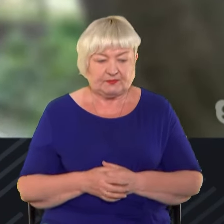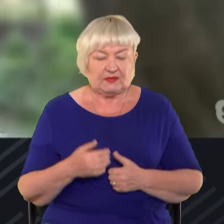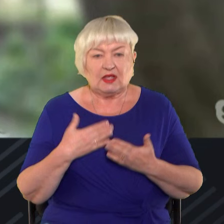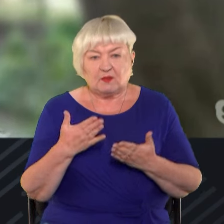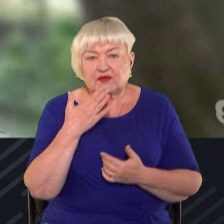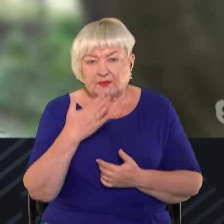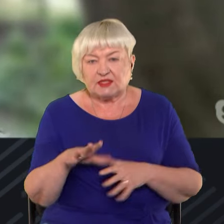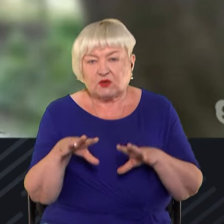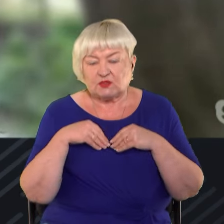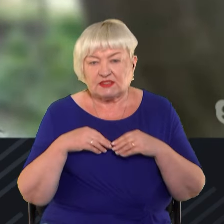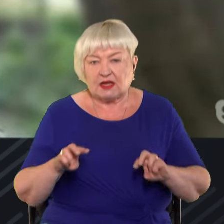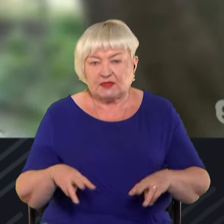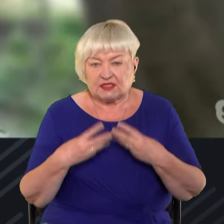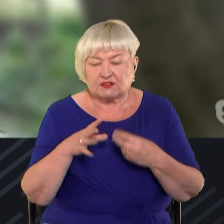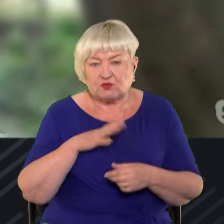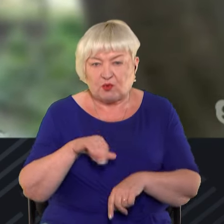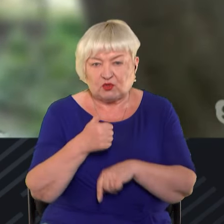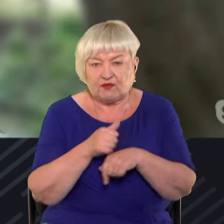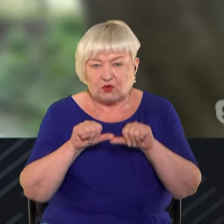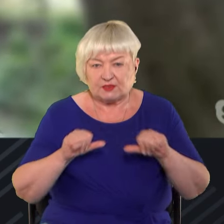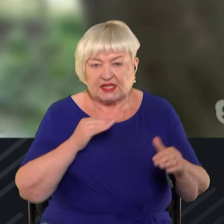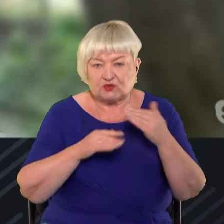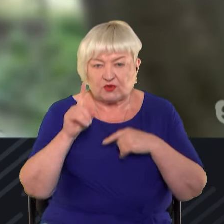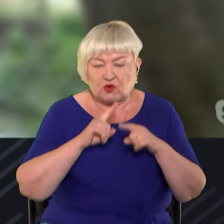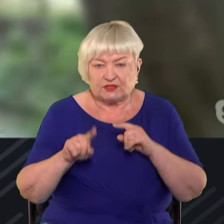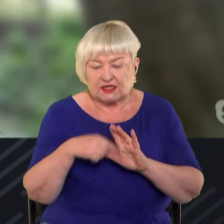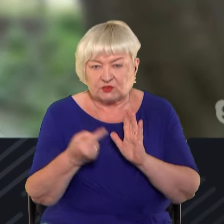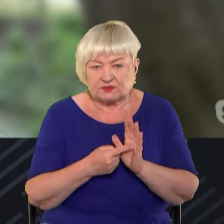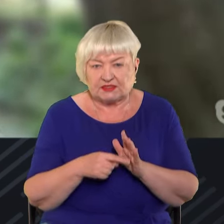нагадуємо, що з нами на зв'язку був голова Комітету Верховної Ради з питань свободи слова Ярослав Юрчишин.